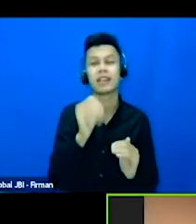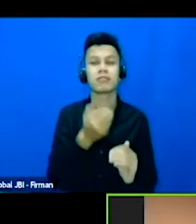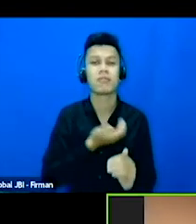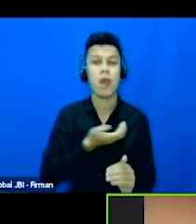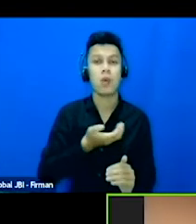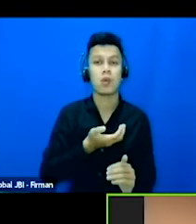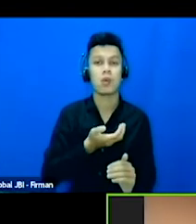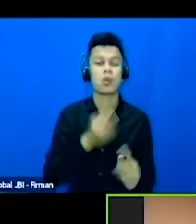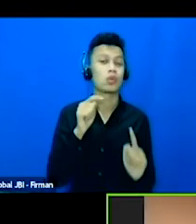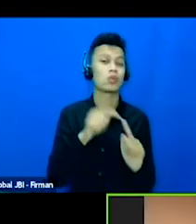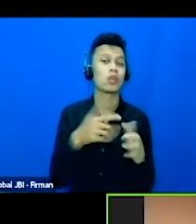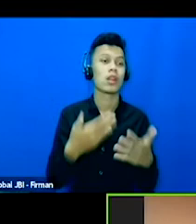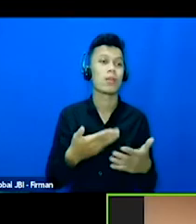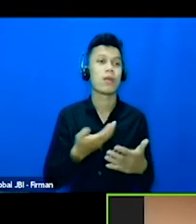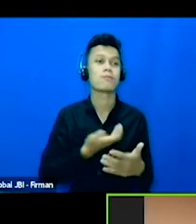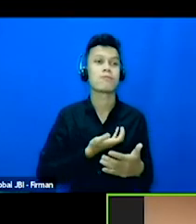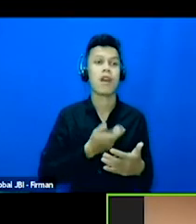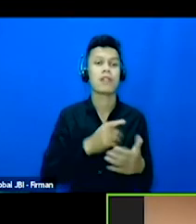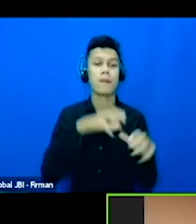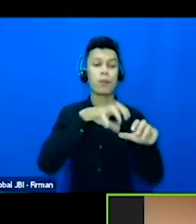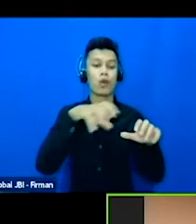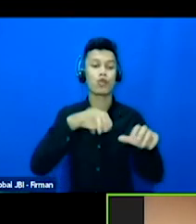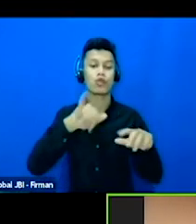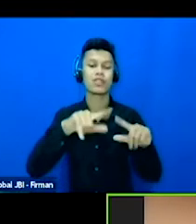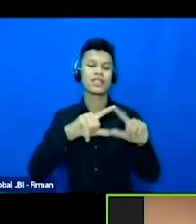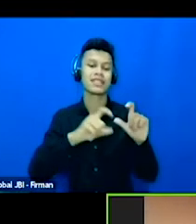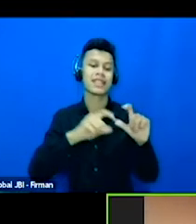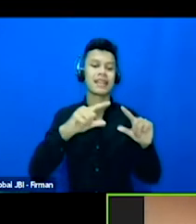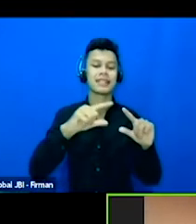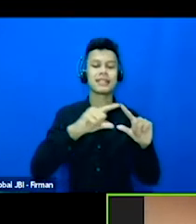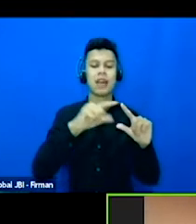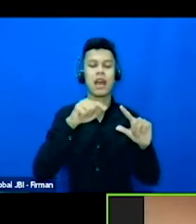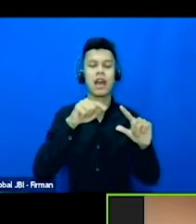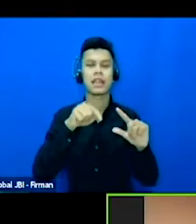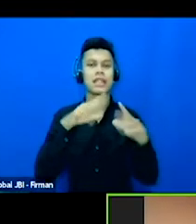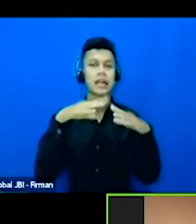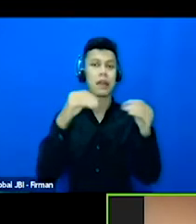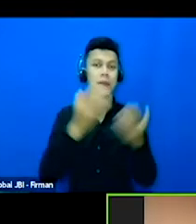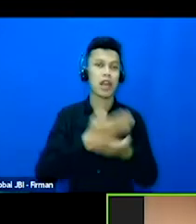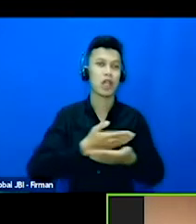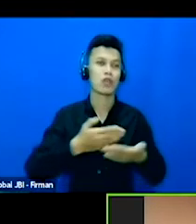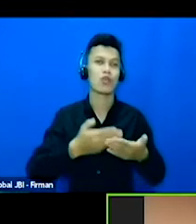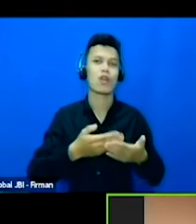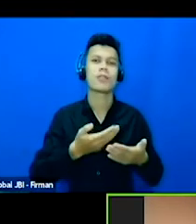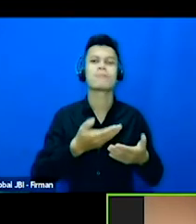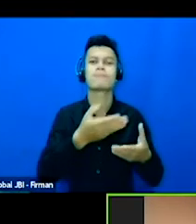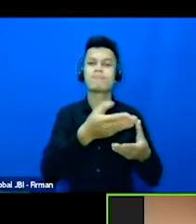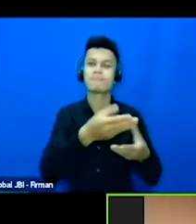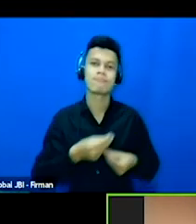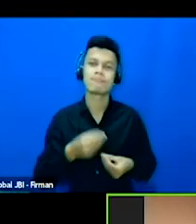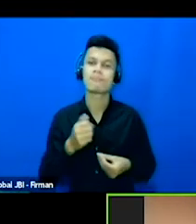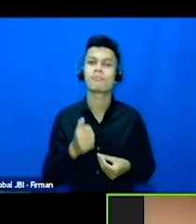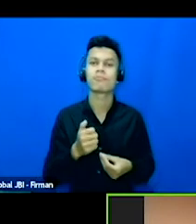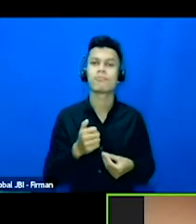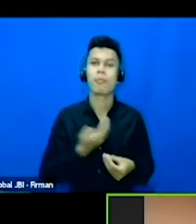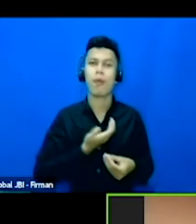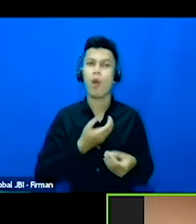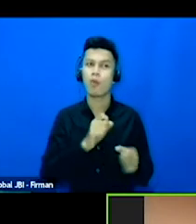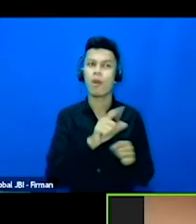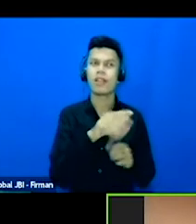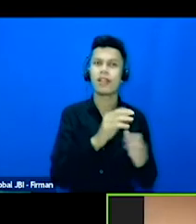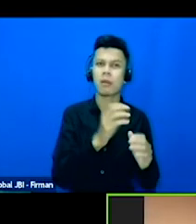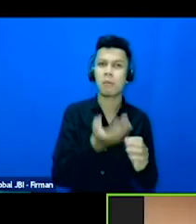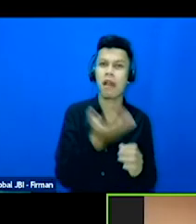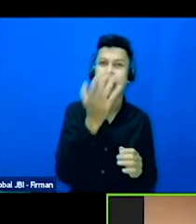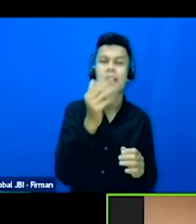mengkonsumsi produk barang dan jasa yang ramah lingkungan Hai nah persoalannya